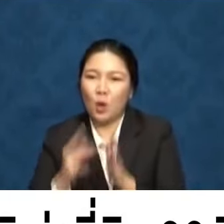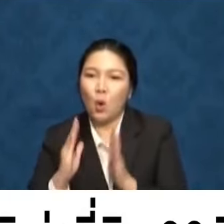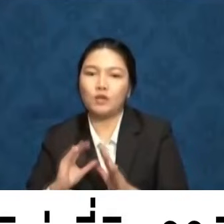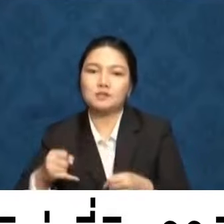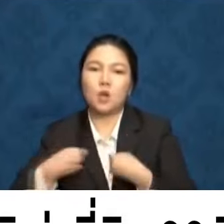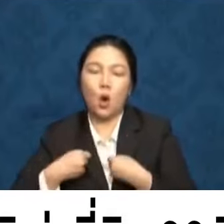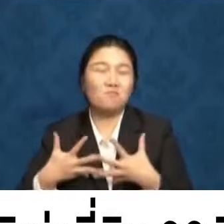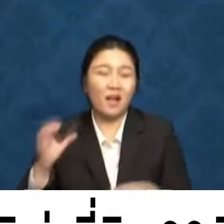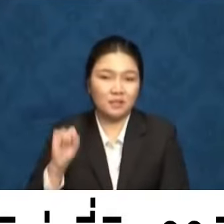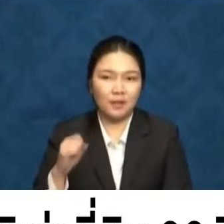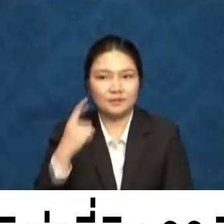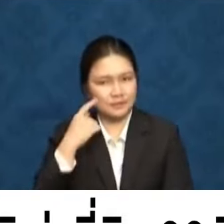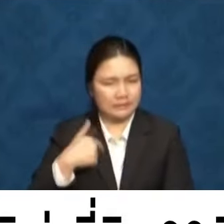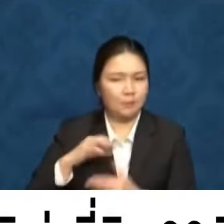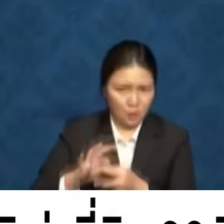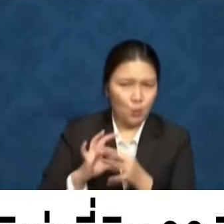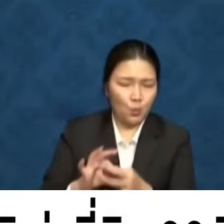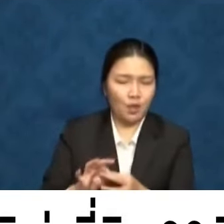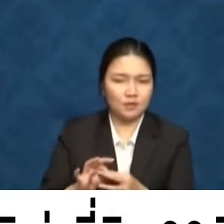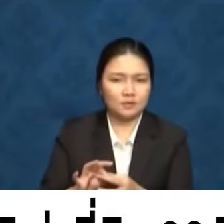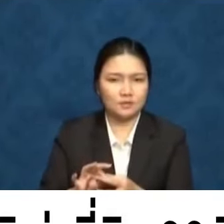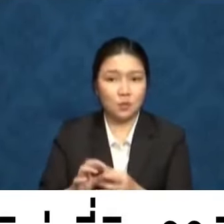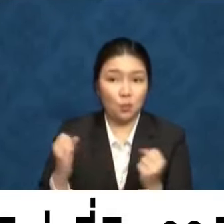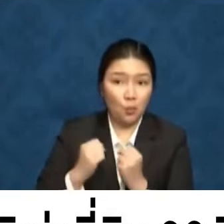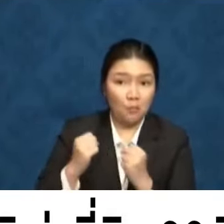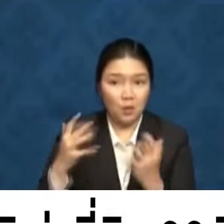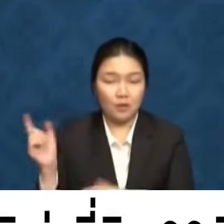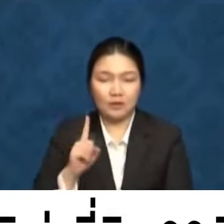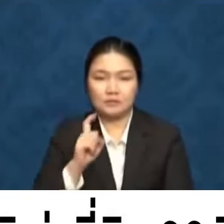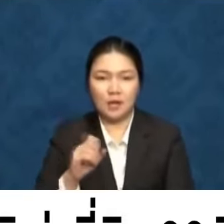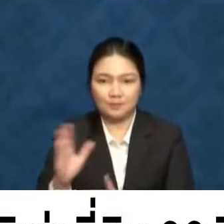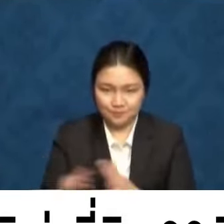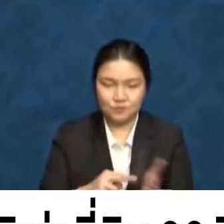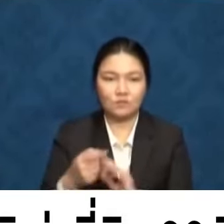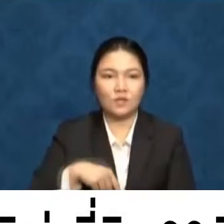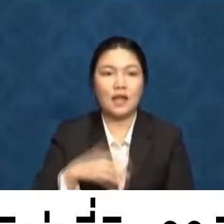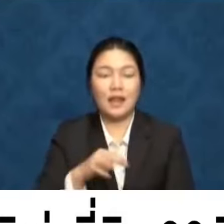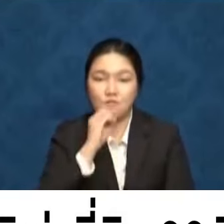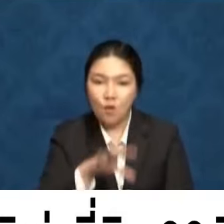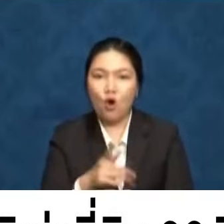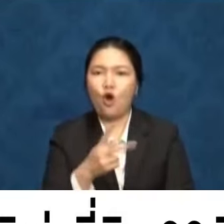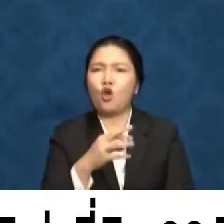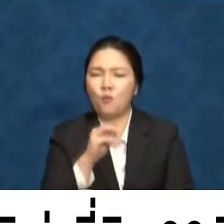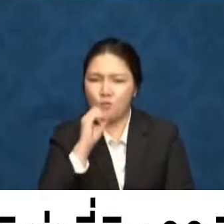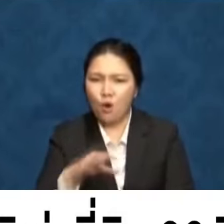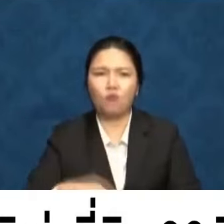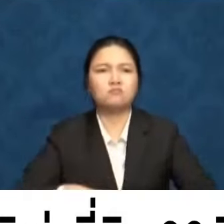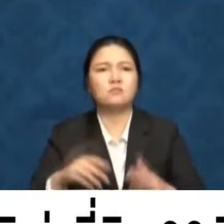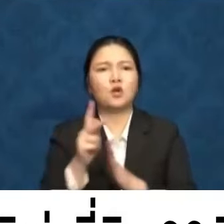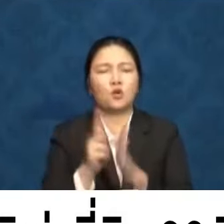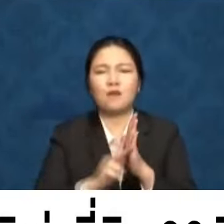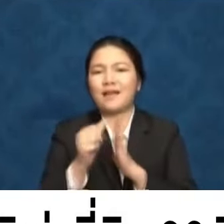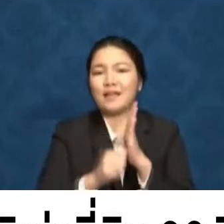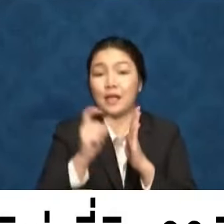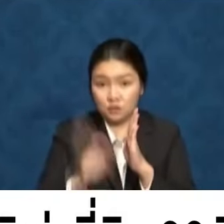ระทู้เพราะฉะนั้นจึงอยากถามว่ามติครม.เมื่อเดือนเมษายนเห็นชอบตามที่รองนายกพูดเรื่องมาตรการกระ